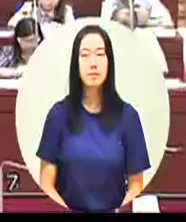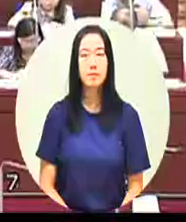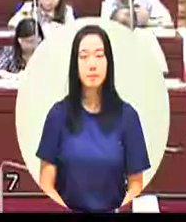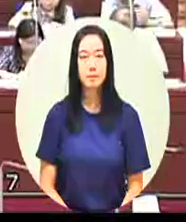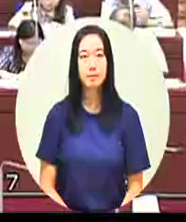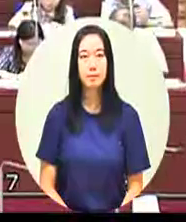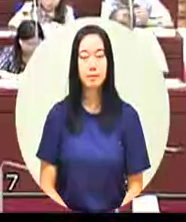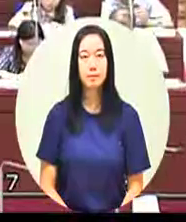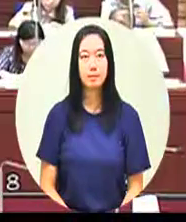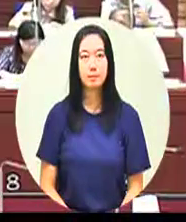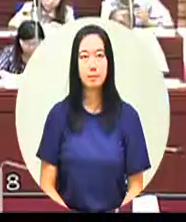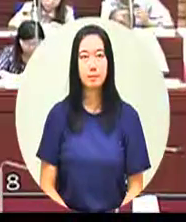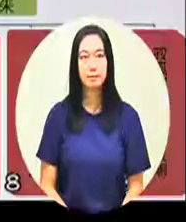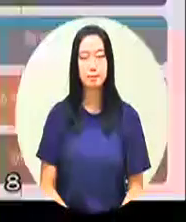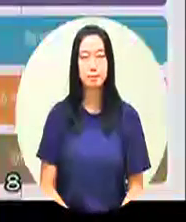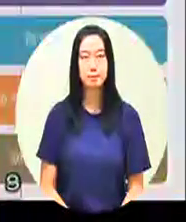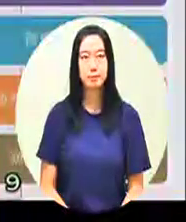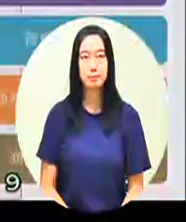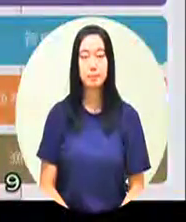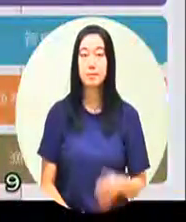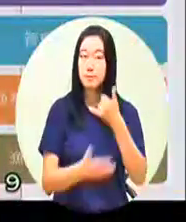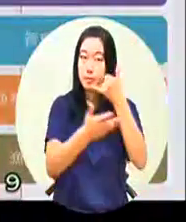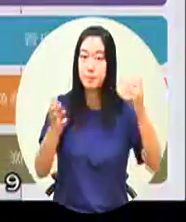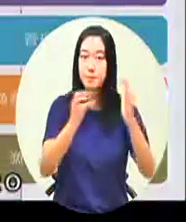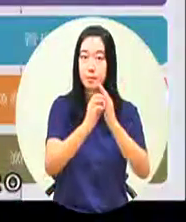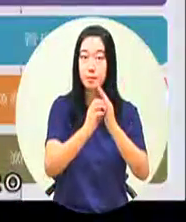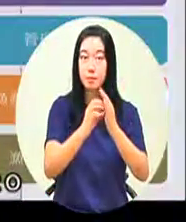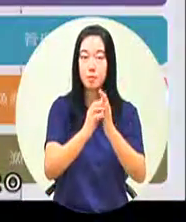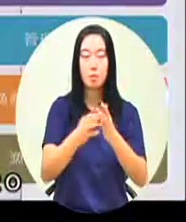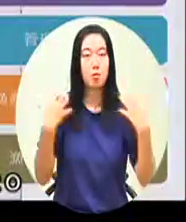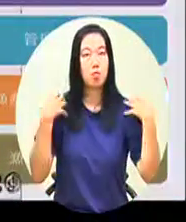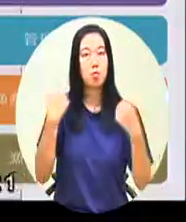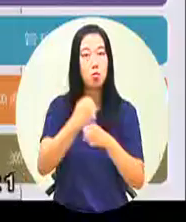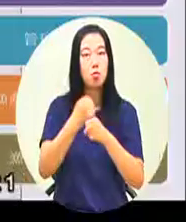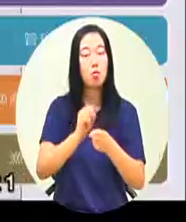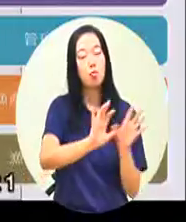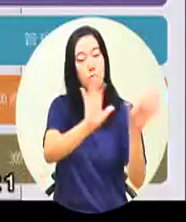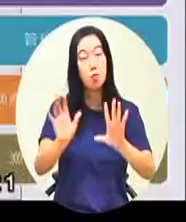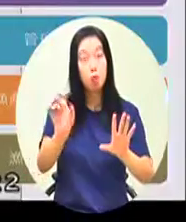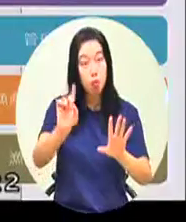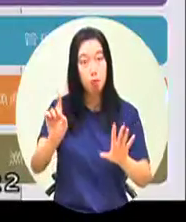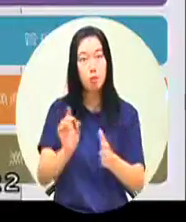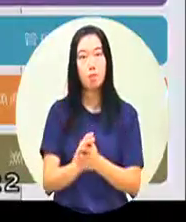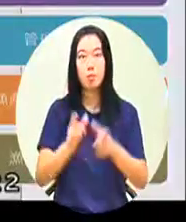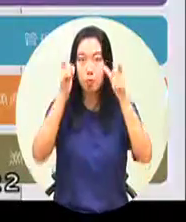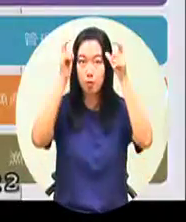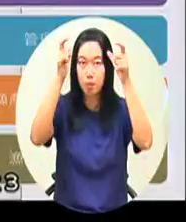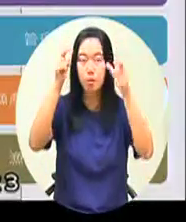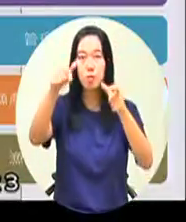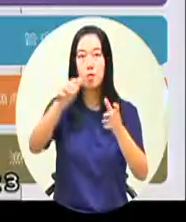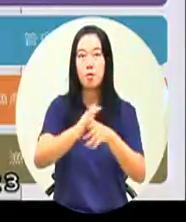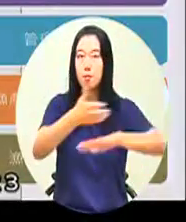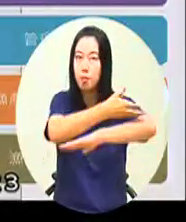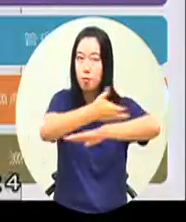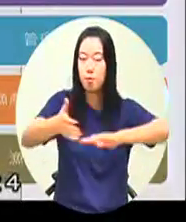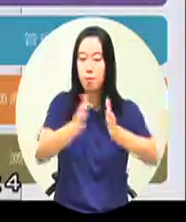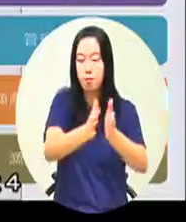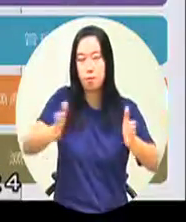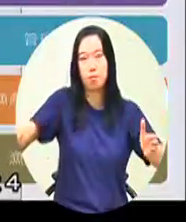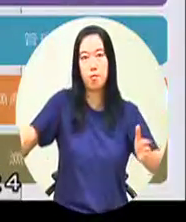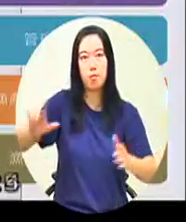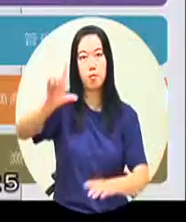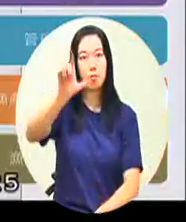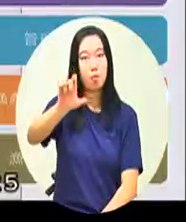好。接下来当然海洋局的业务执掌的部分，整个高雄海岸线大概长达65公里，那整个辖区内总